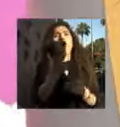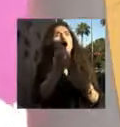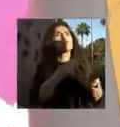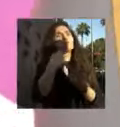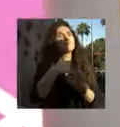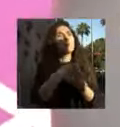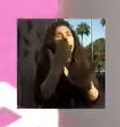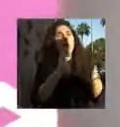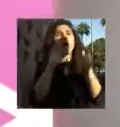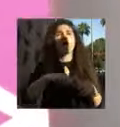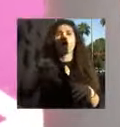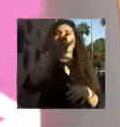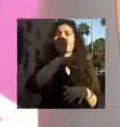var.